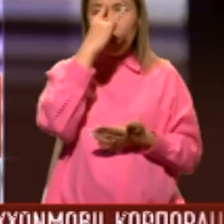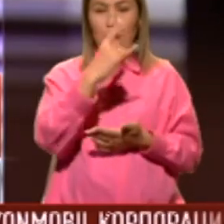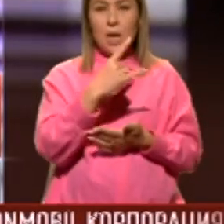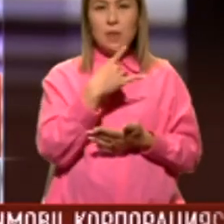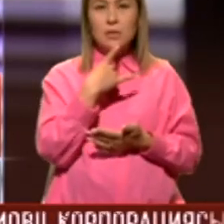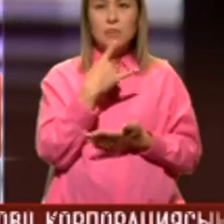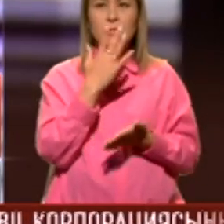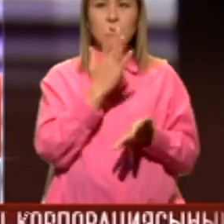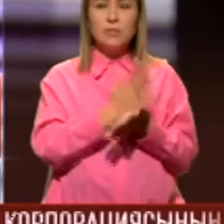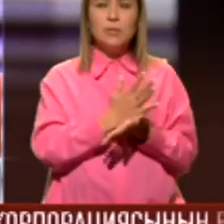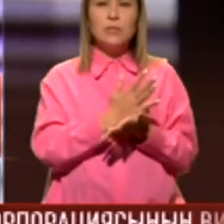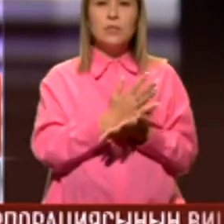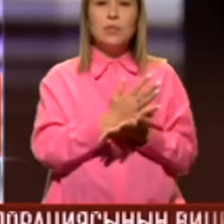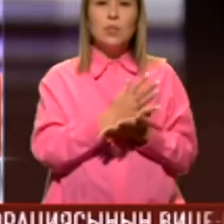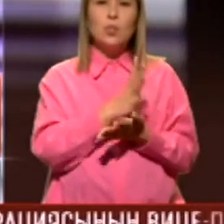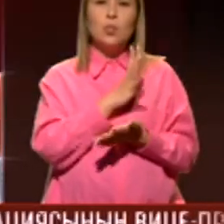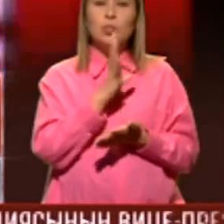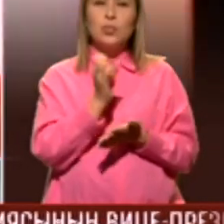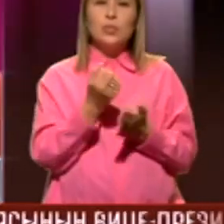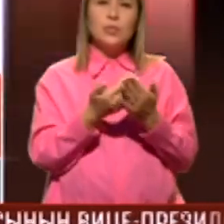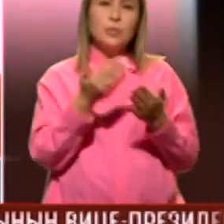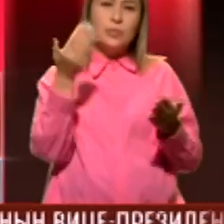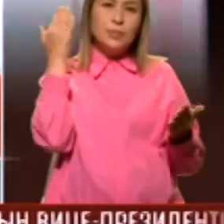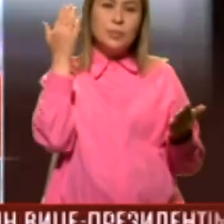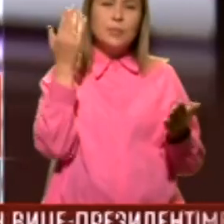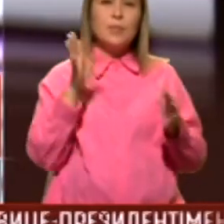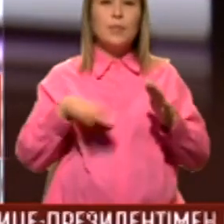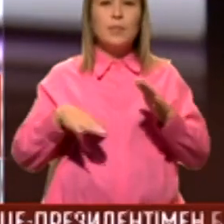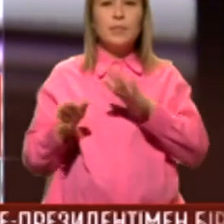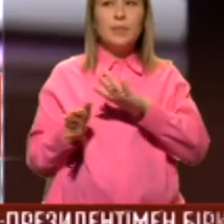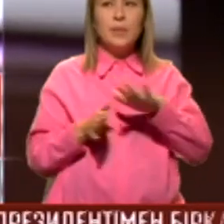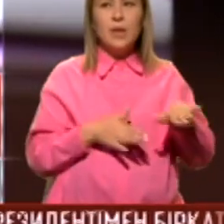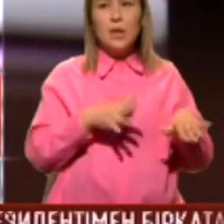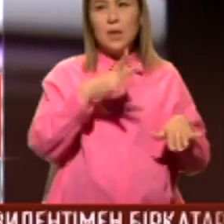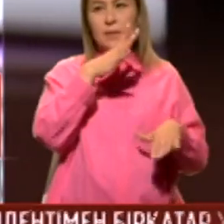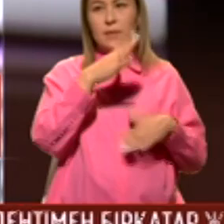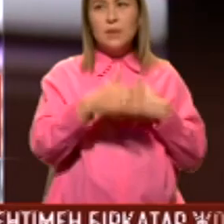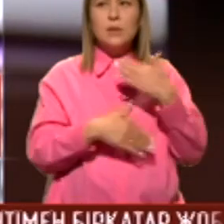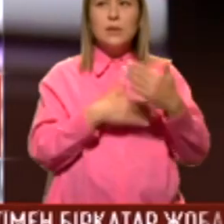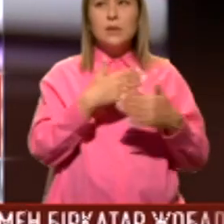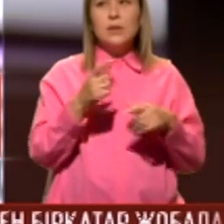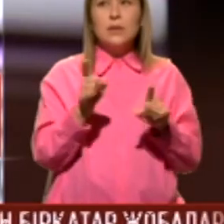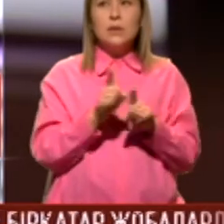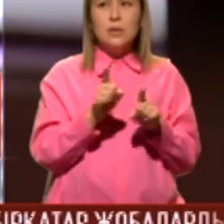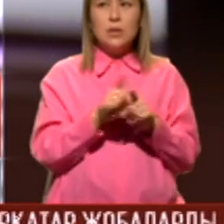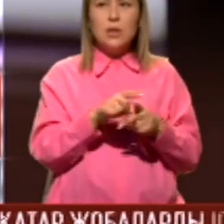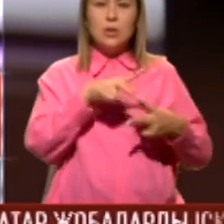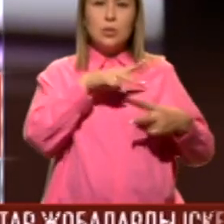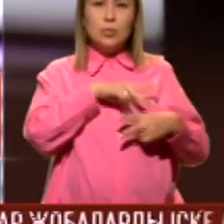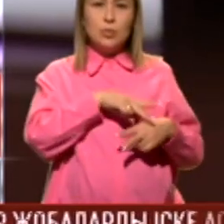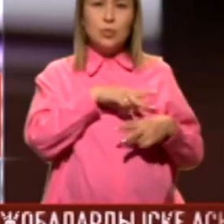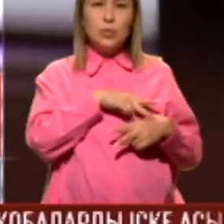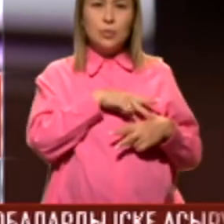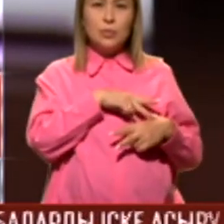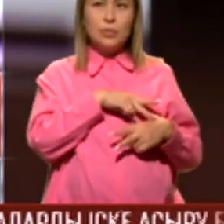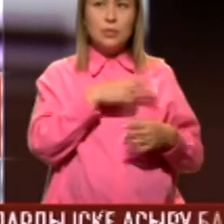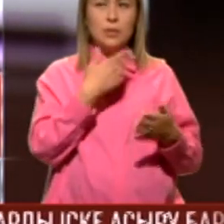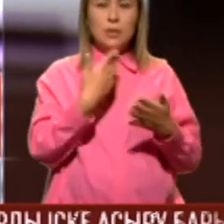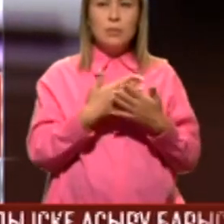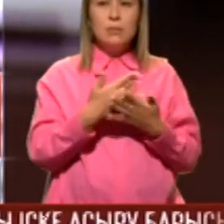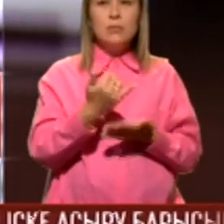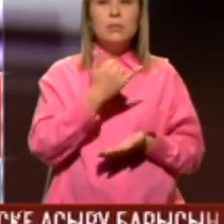аузының салымы бар деуге де болар. Бәлкім Кеңес одағы кезінде және одан кейінгі кезеңдердегі қайраткерлердің де еңбегі болар. Бізде